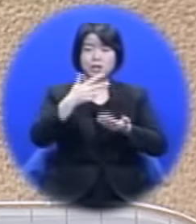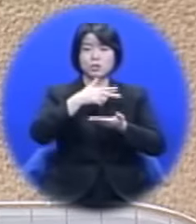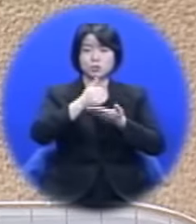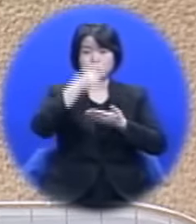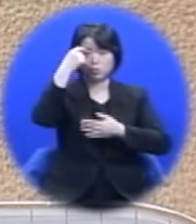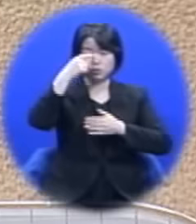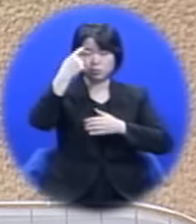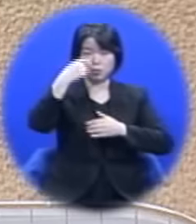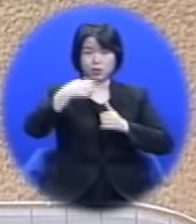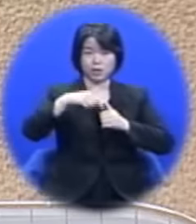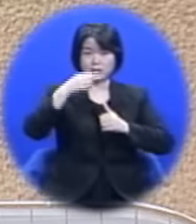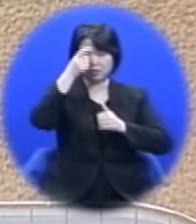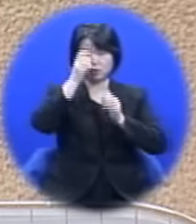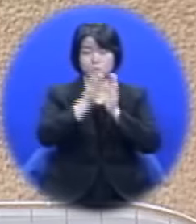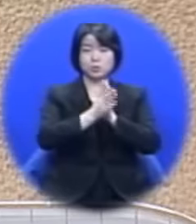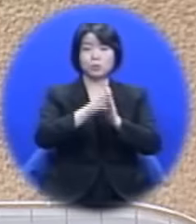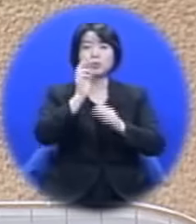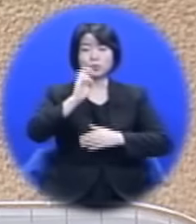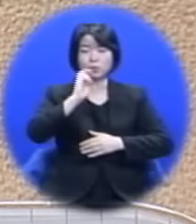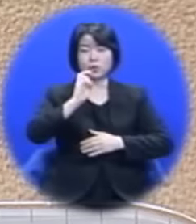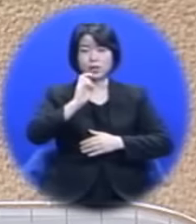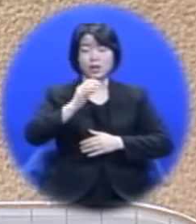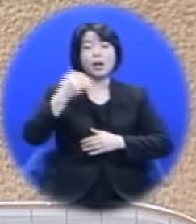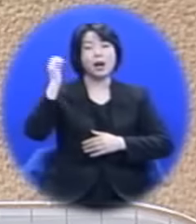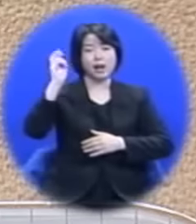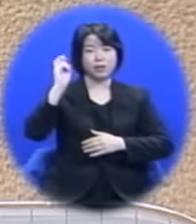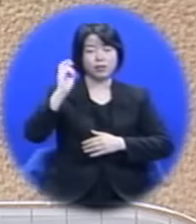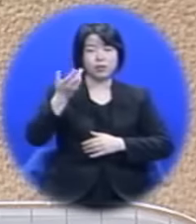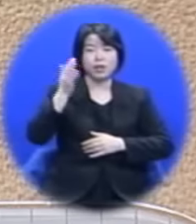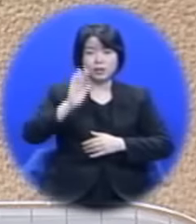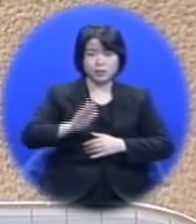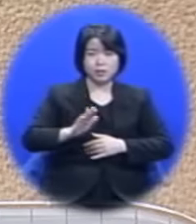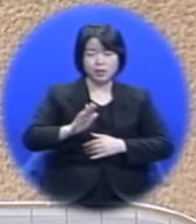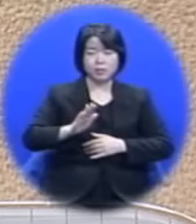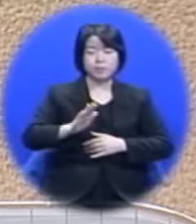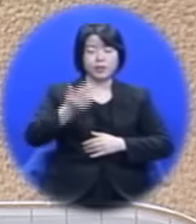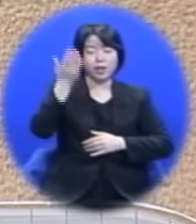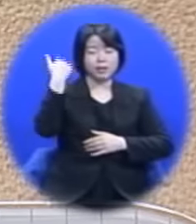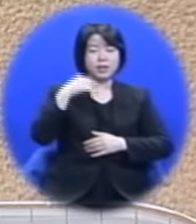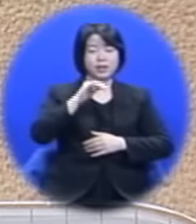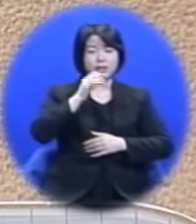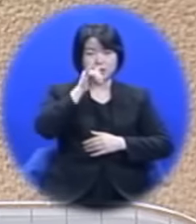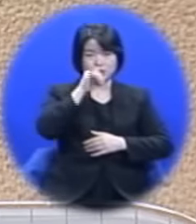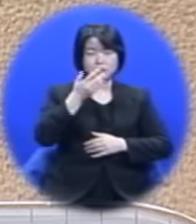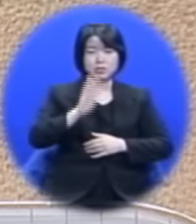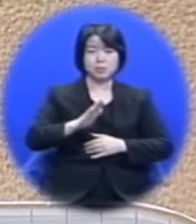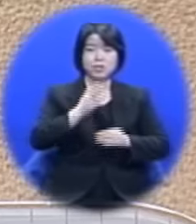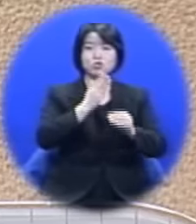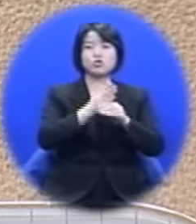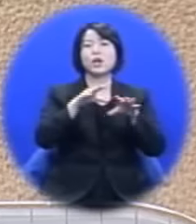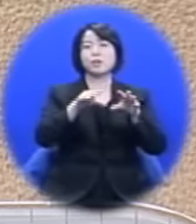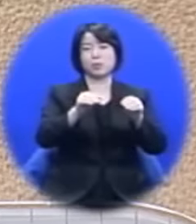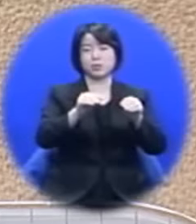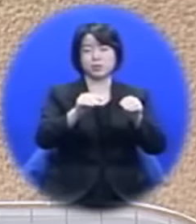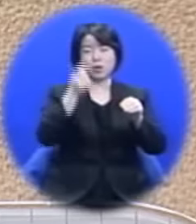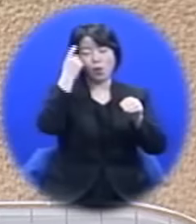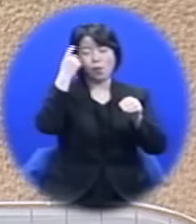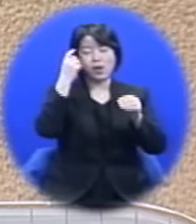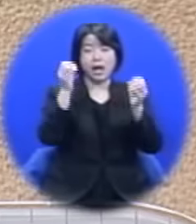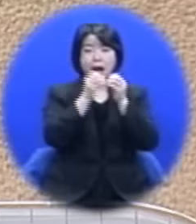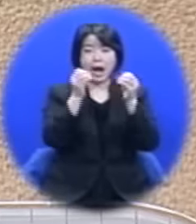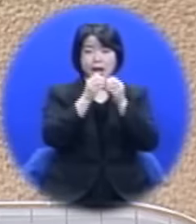부를 겁니다 전에도 불렀어요 그런데 중간에 그만뒀습니다 왜냐면 가사의